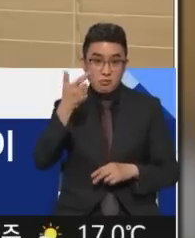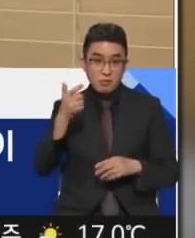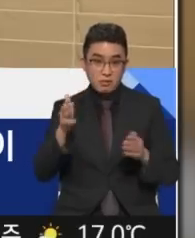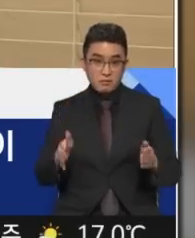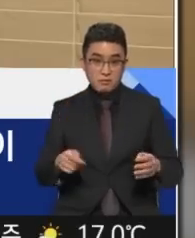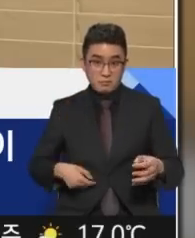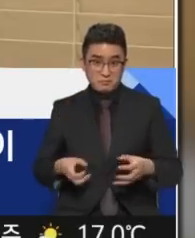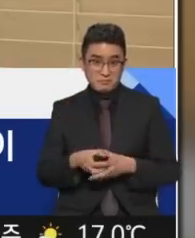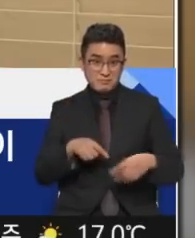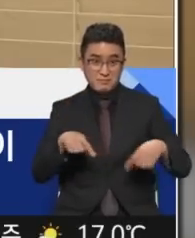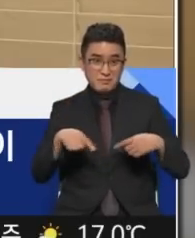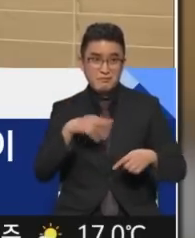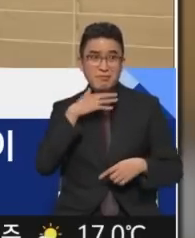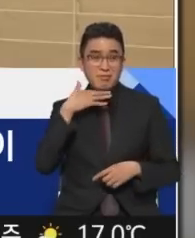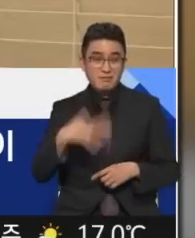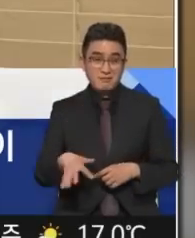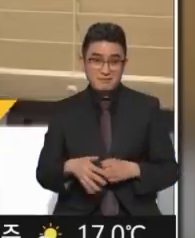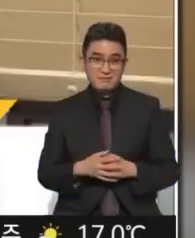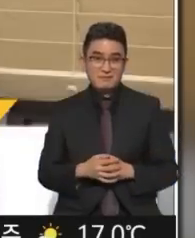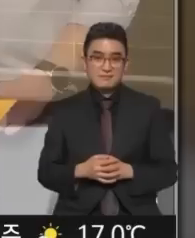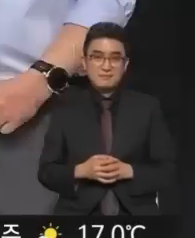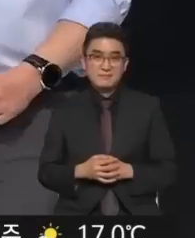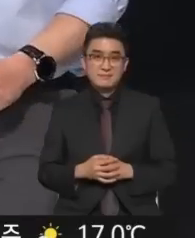적이 있어요? 협치한 적 없잖아요.